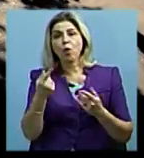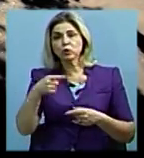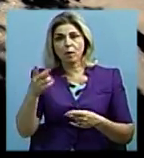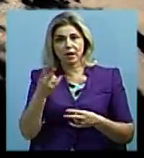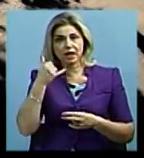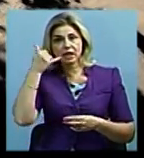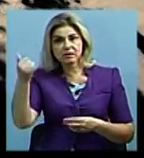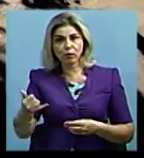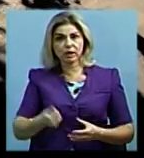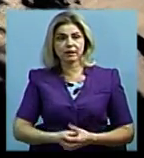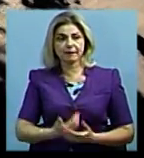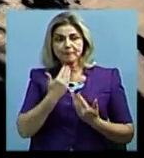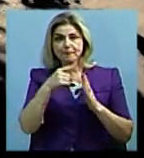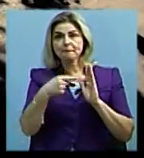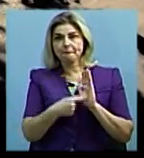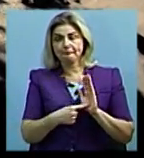дзвонити?